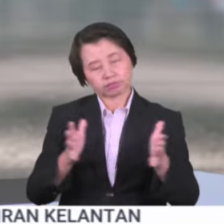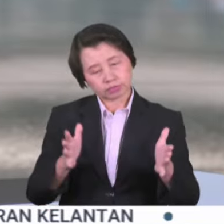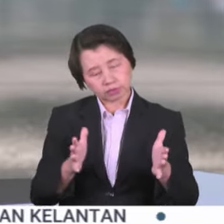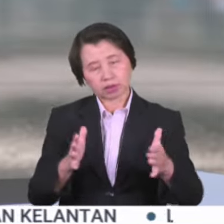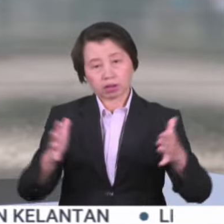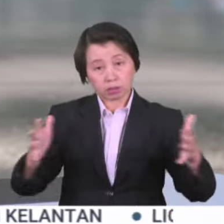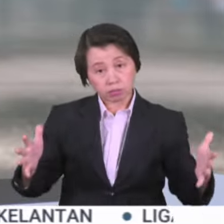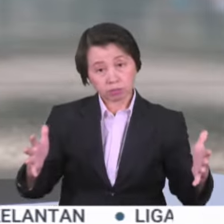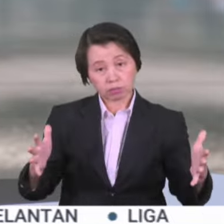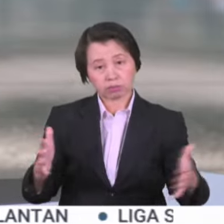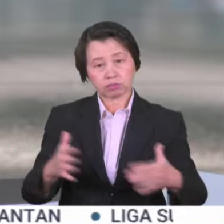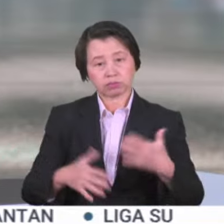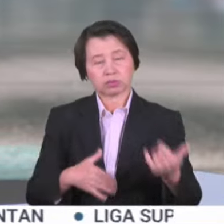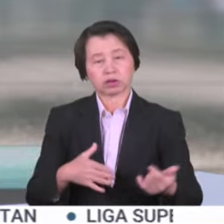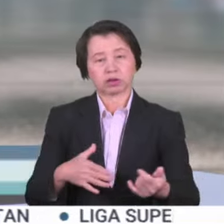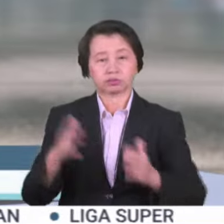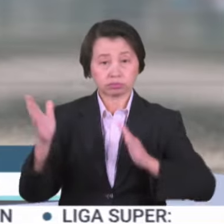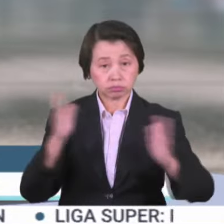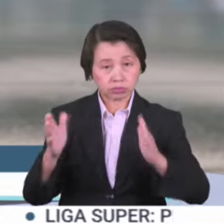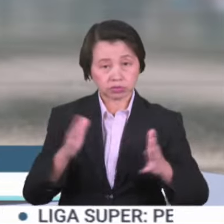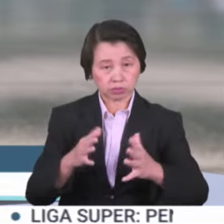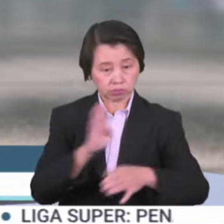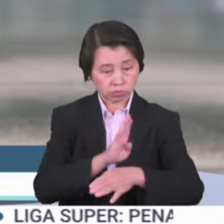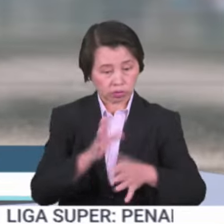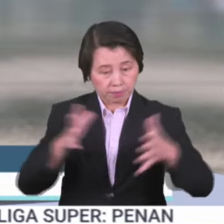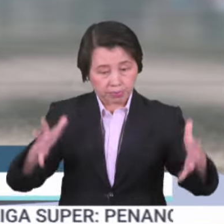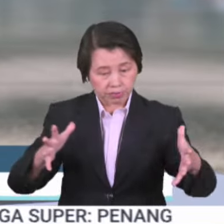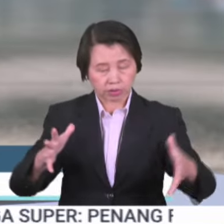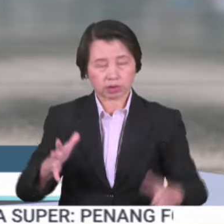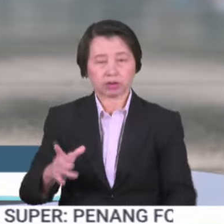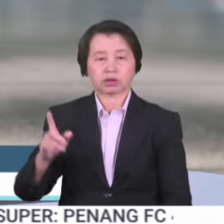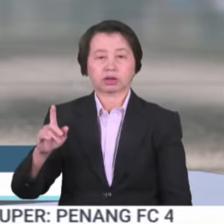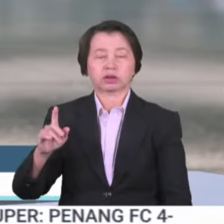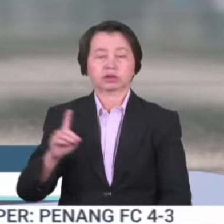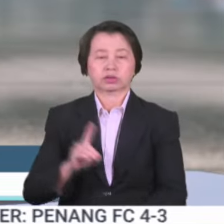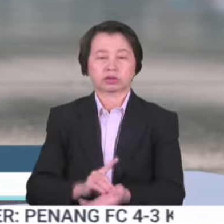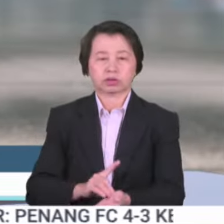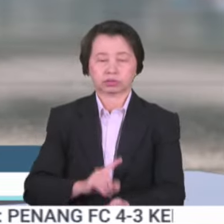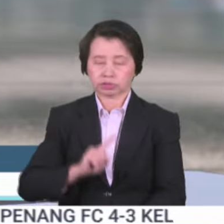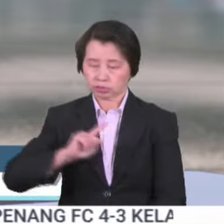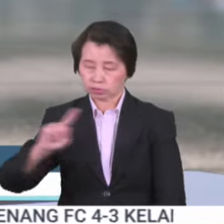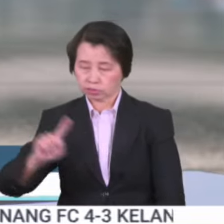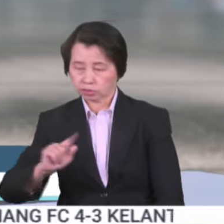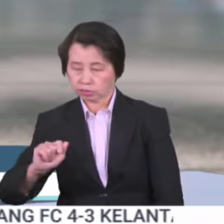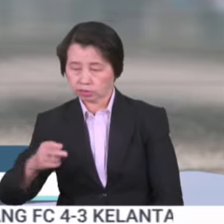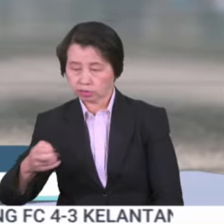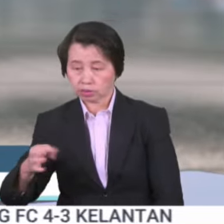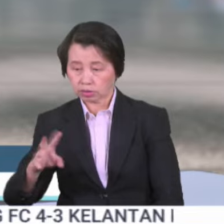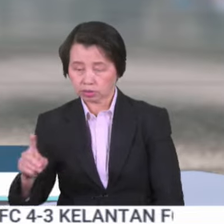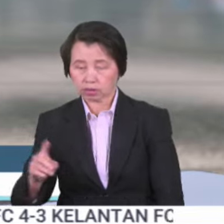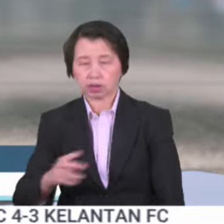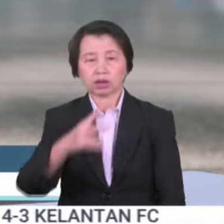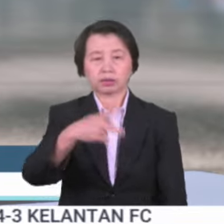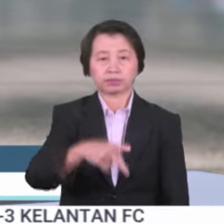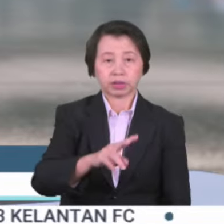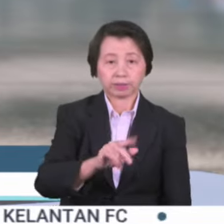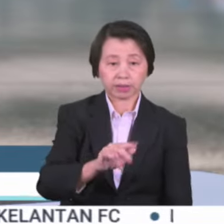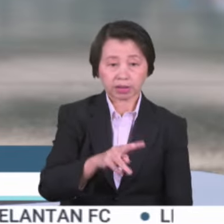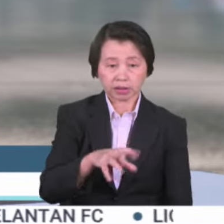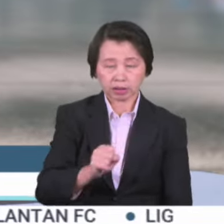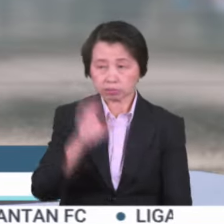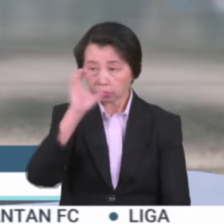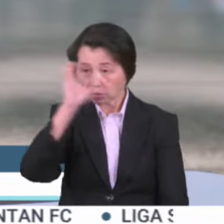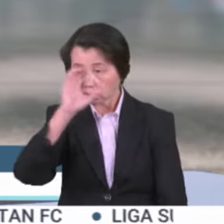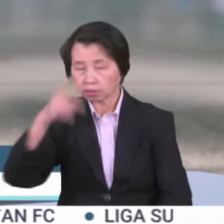besar atau peringkat multinasional. Menurut Timbalan Perdana Menteri Datuk Seri Dr. Ahmad Zahid Hamidi, ke arah itu PMKS harus meneroka